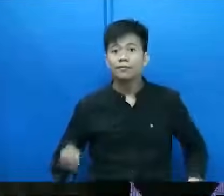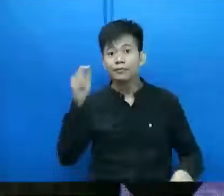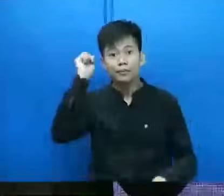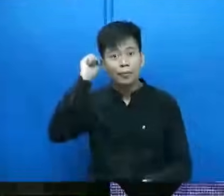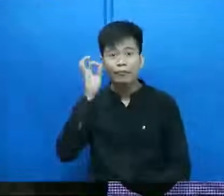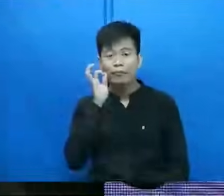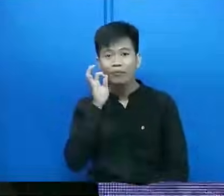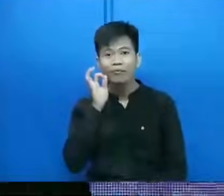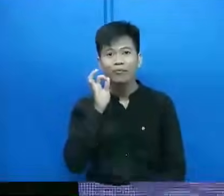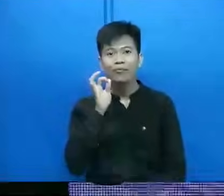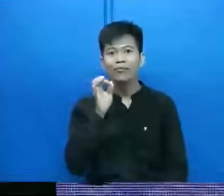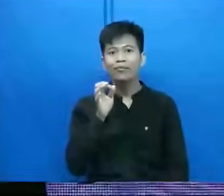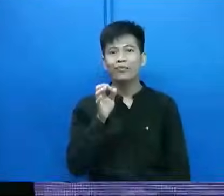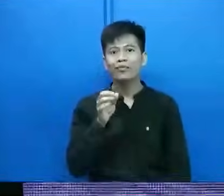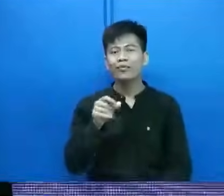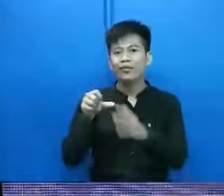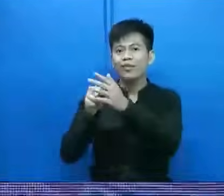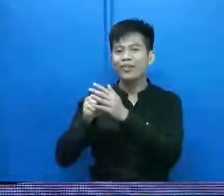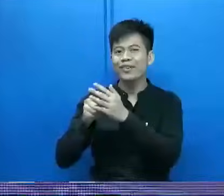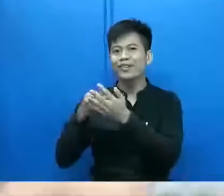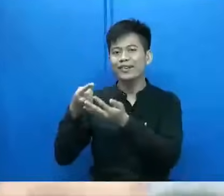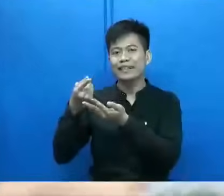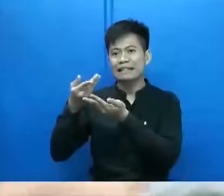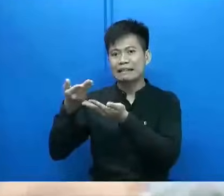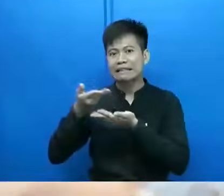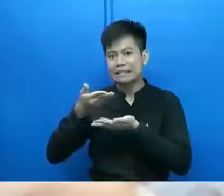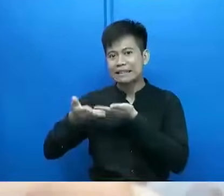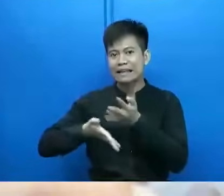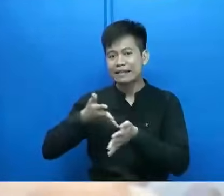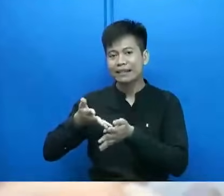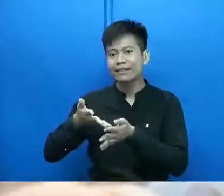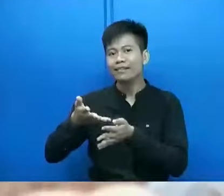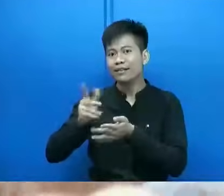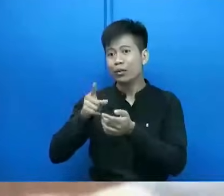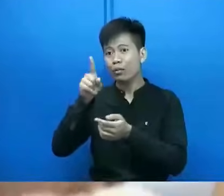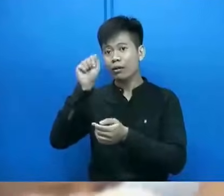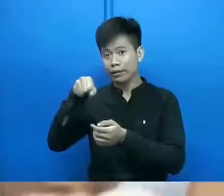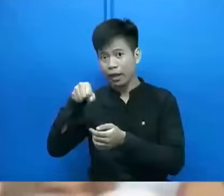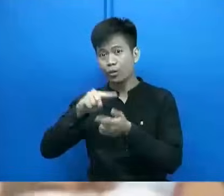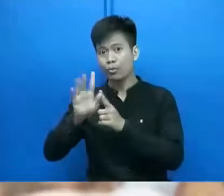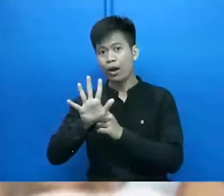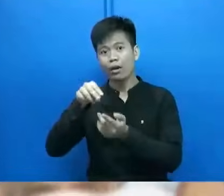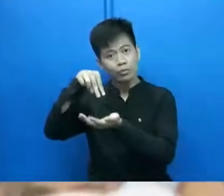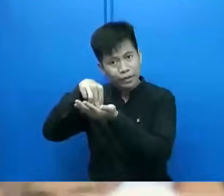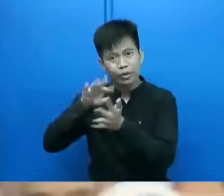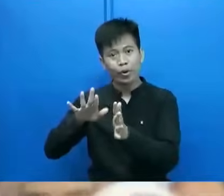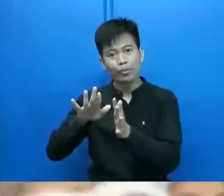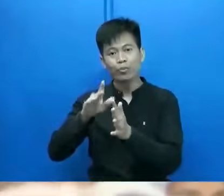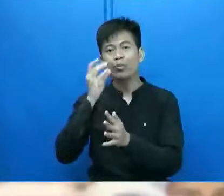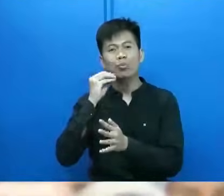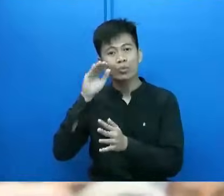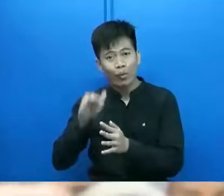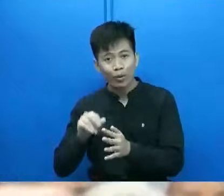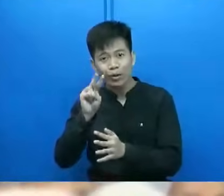ya, atau ukhti, tolong kasih syarat. Kalau misalnya iya, ngangguk. Kalau tidak, cukup tangan begini saja. Ya, baik, usia di bawah 25.